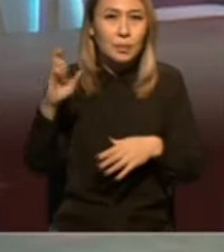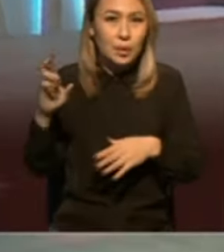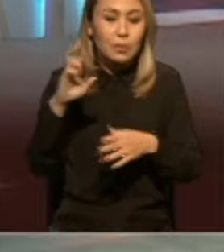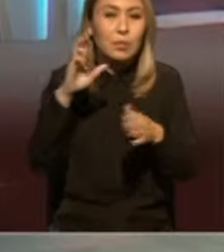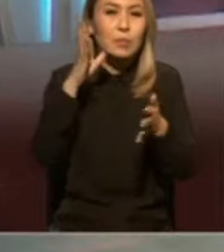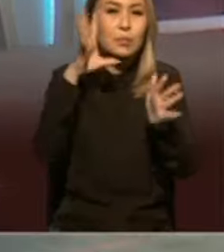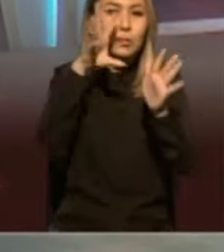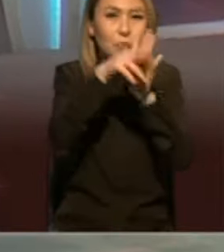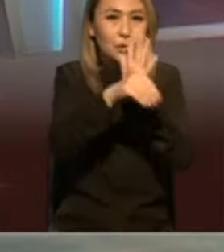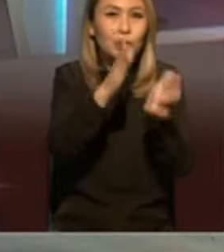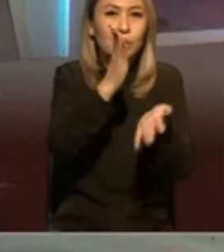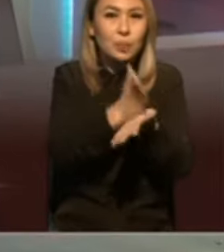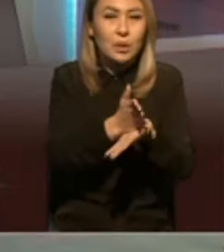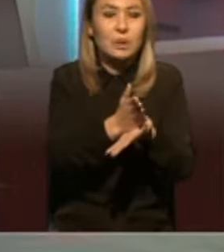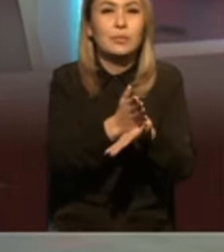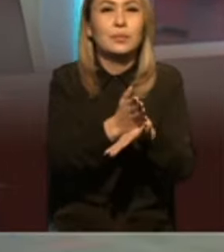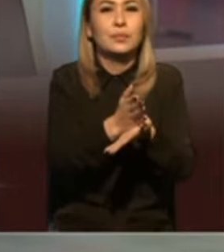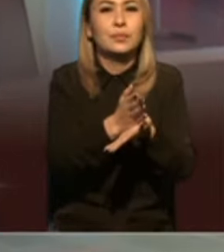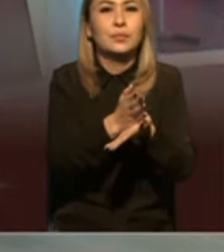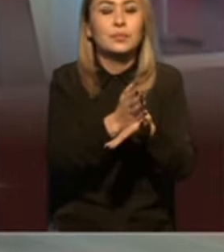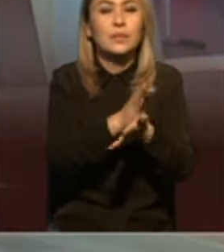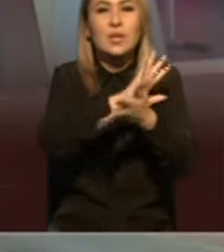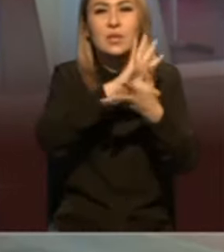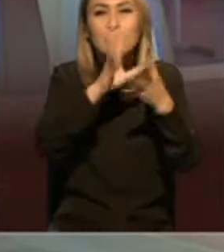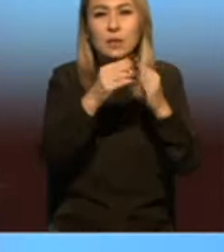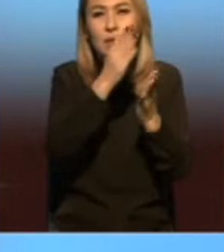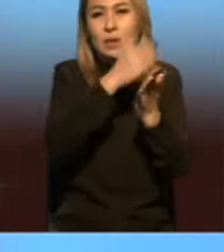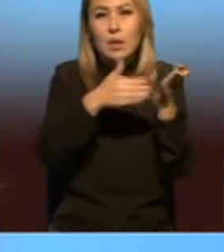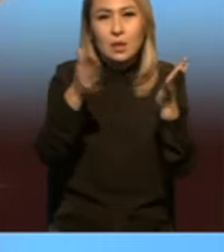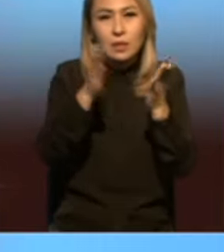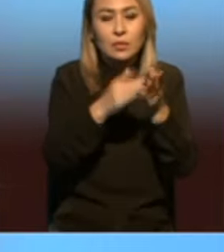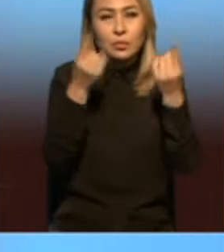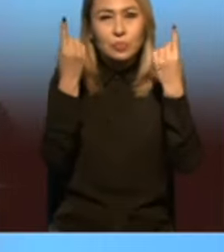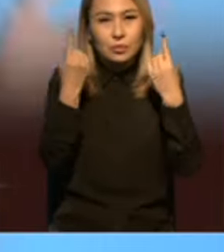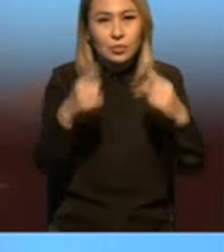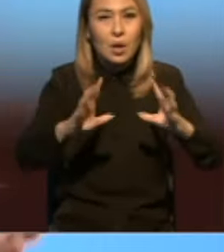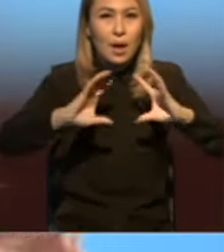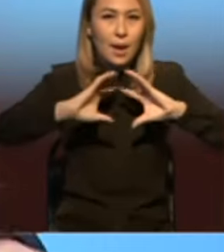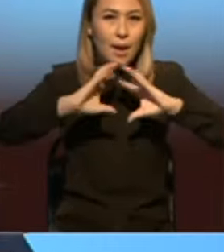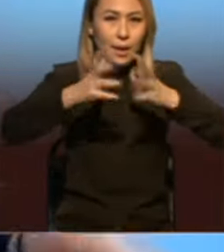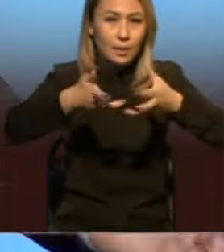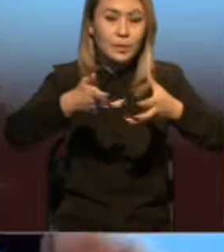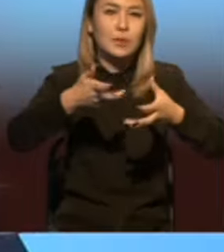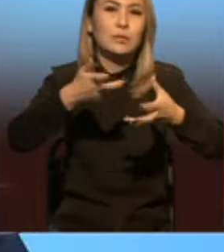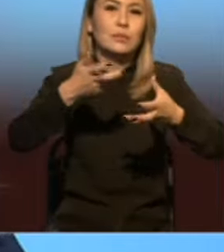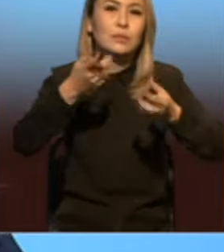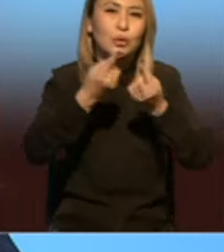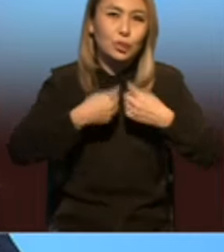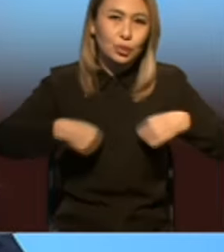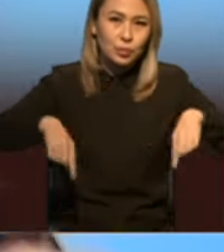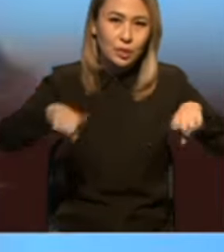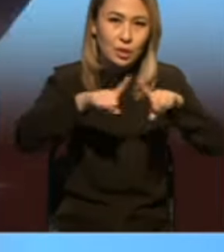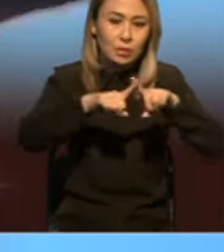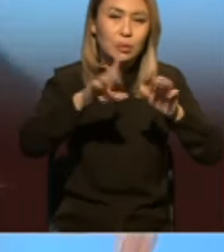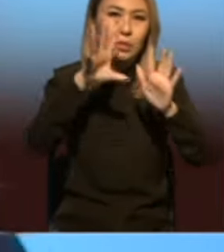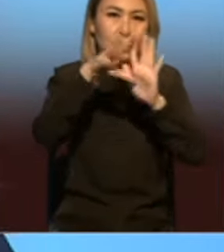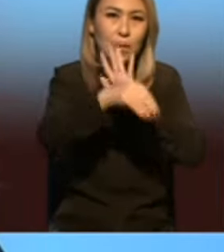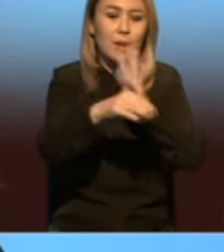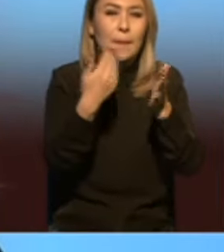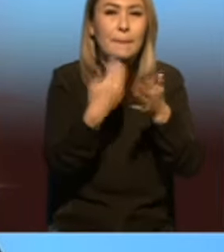бар. Яғни мүлде бөлек екі түрлі әлемнің, былай қарасаңыз, ұйымдарының мүшелері.